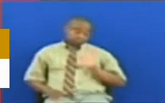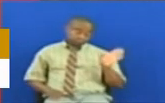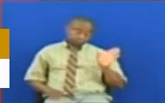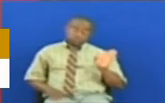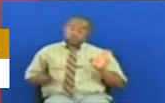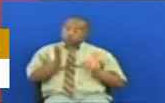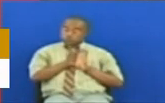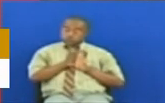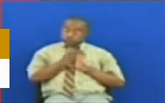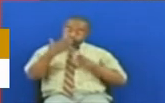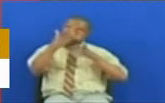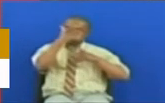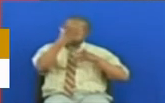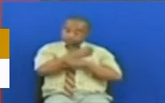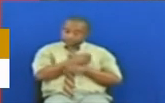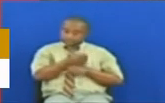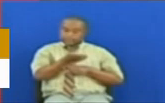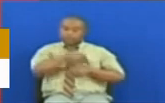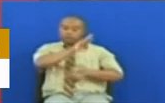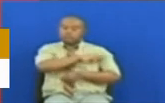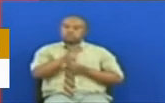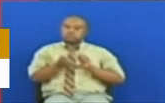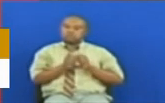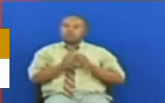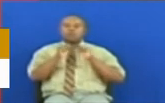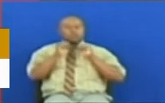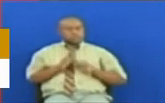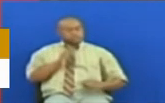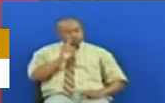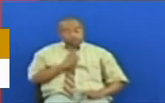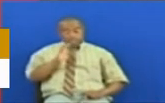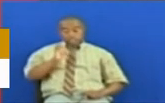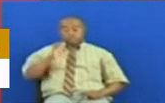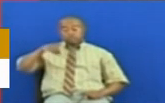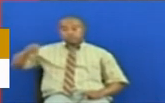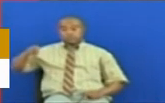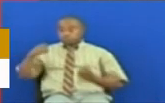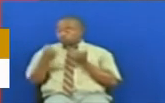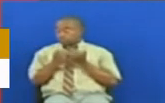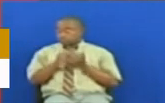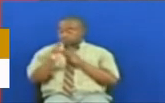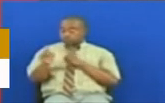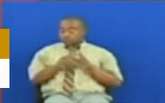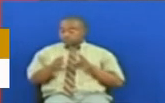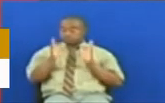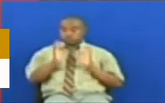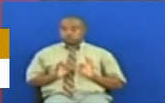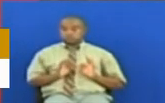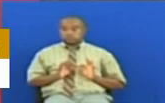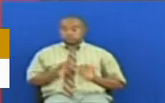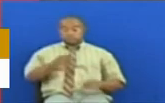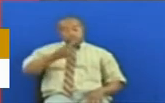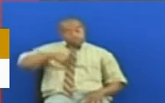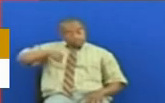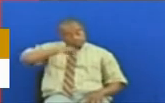rasilimali muhimu ni kuwa na PPP ambayo tutatengeneza mikataba mizuri tu, na sisi tutakuwa na uwezo wa